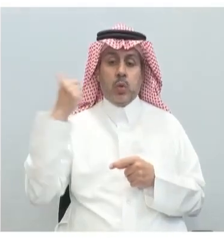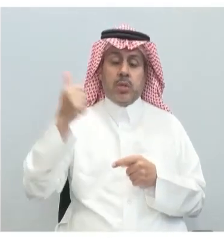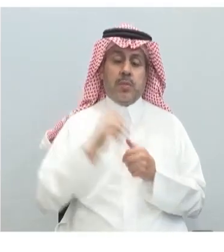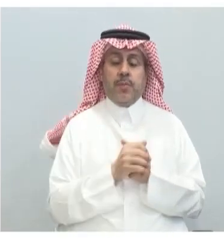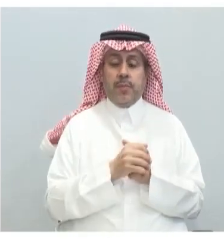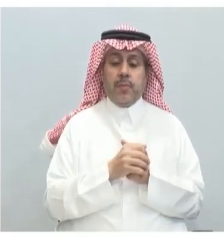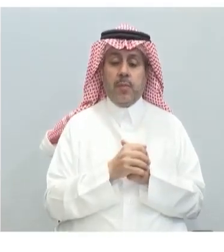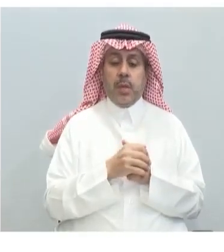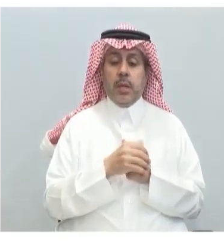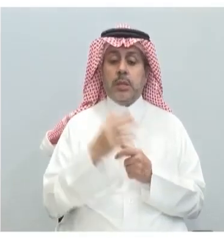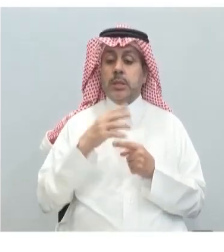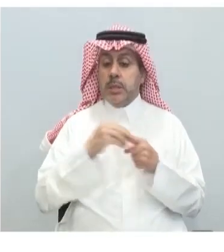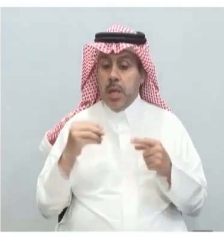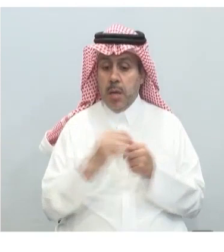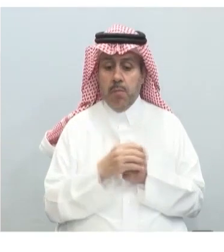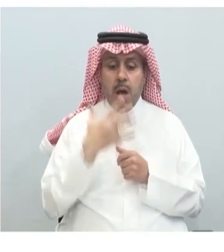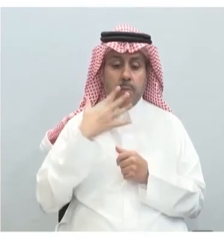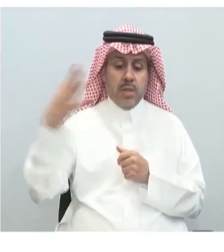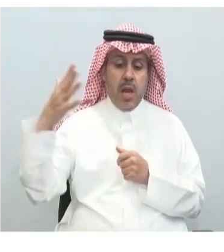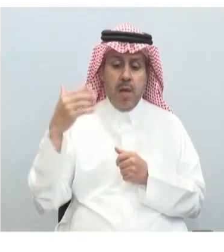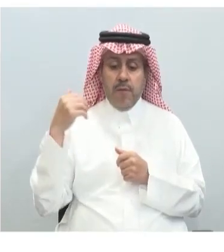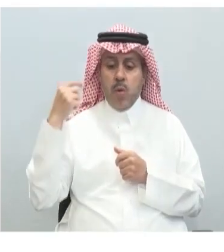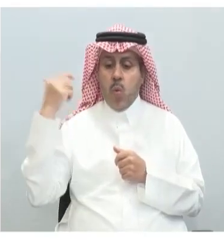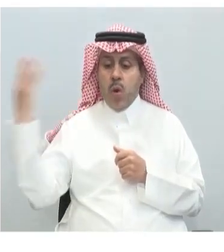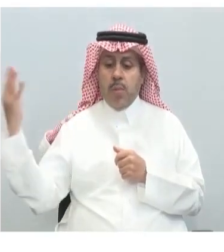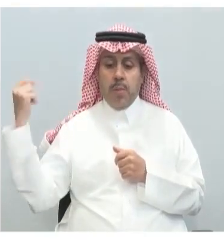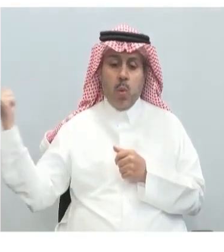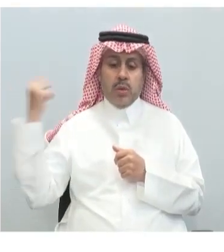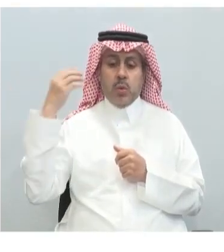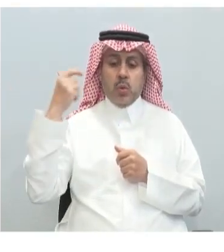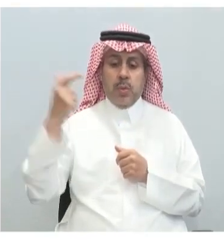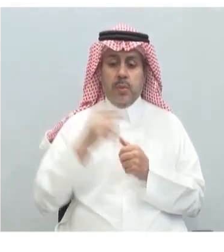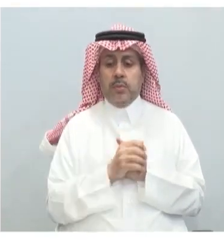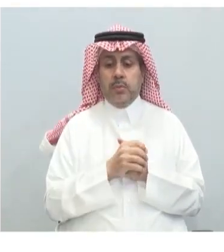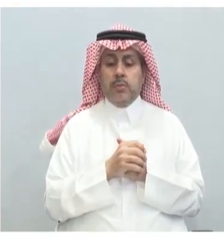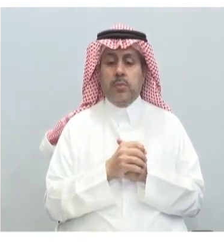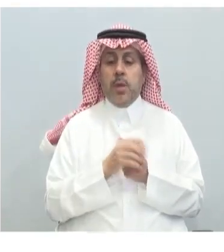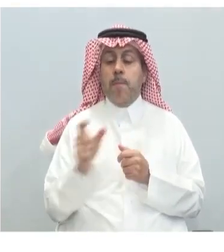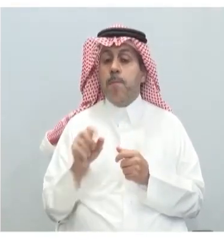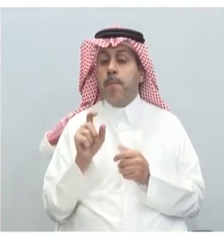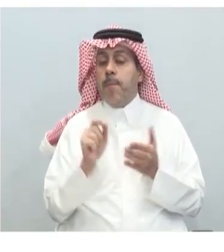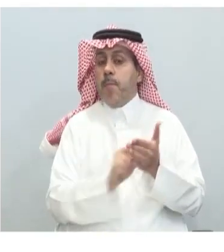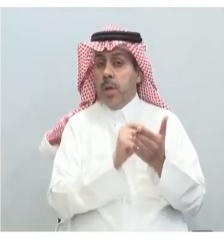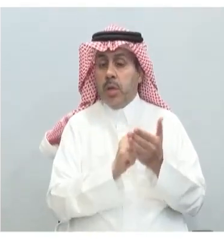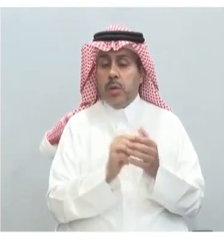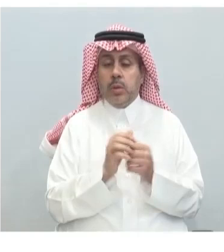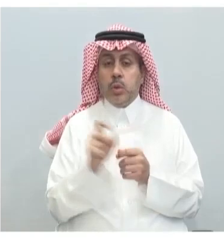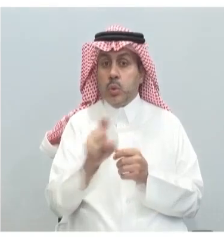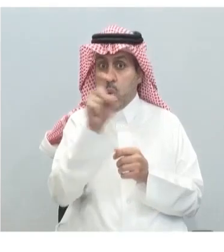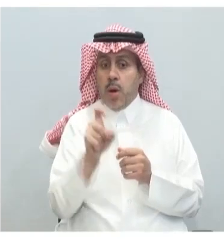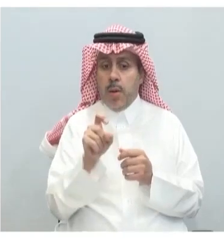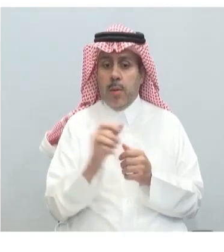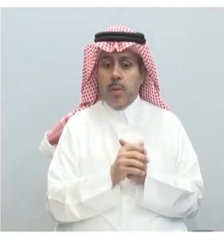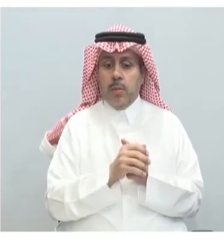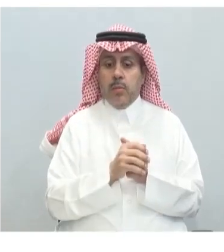سال 5471 اذا هي قيمه اكثر من اذا من يطلق اكثر طاقه في السؤال يقول